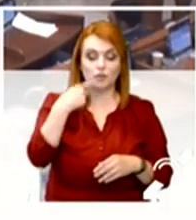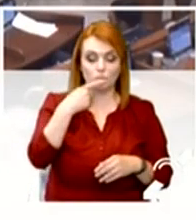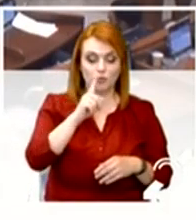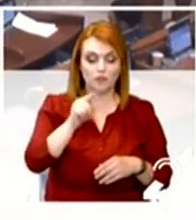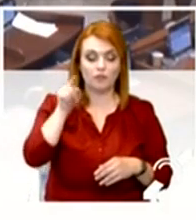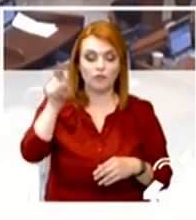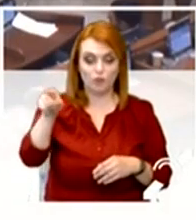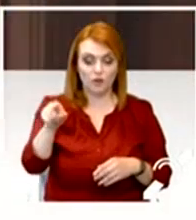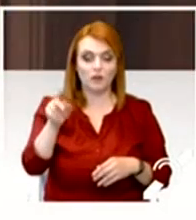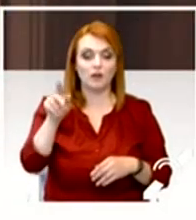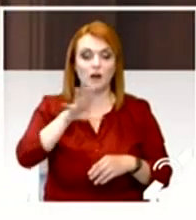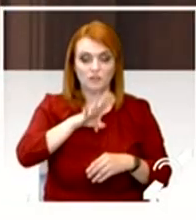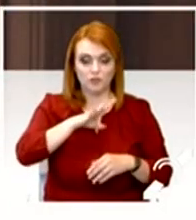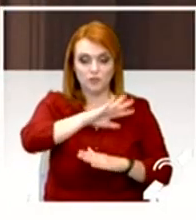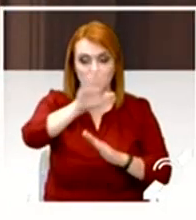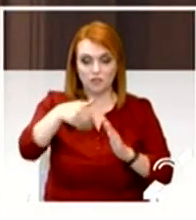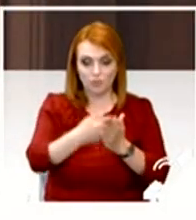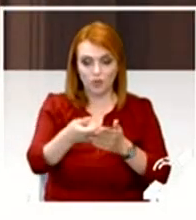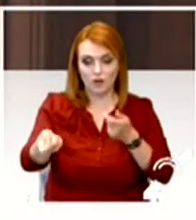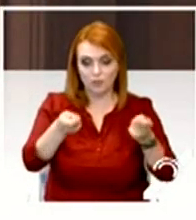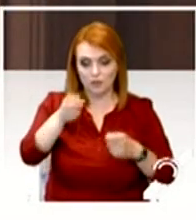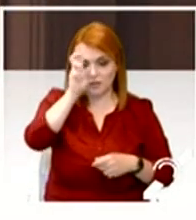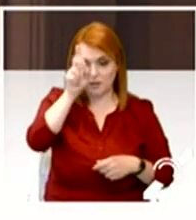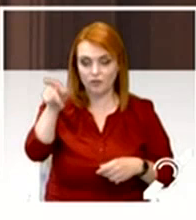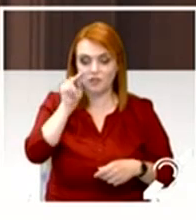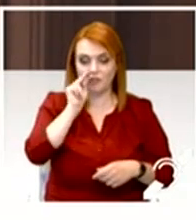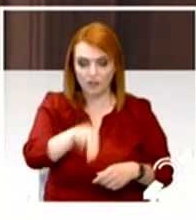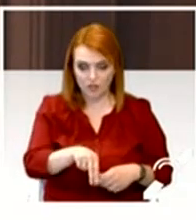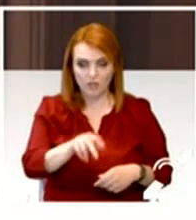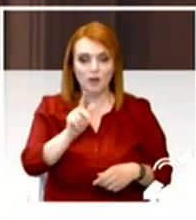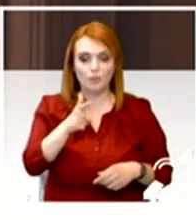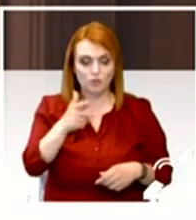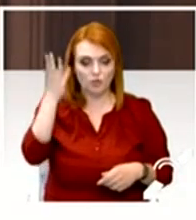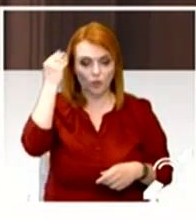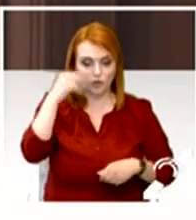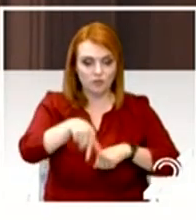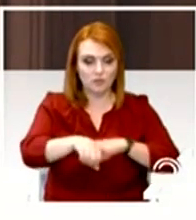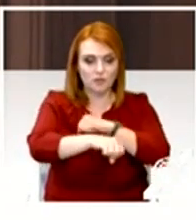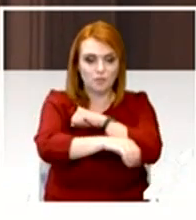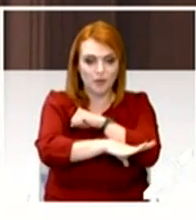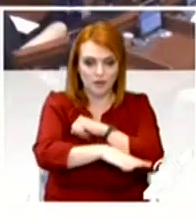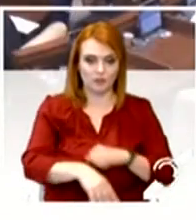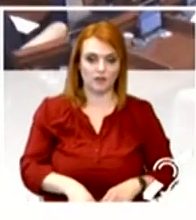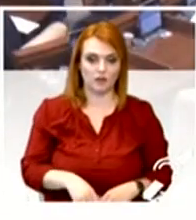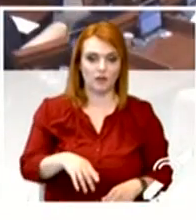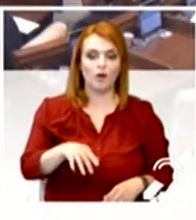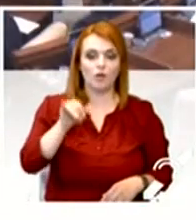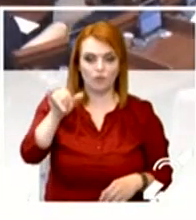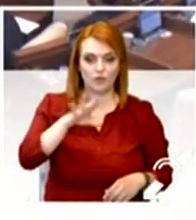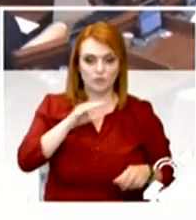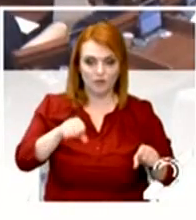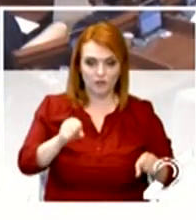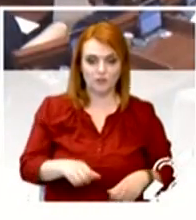putere sunt direct responsabili de faptul că Republica Moldova este în continuare o țară vulnerabilă. Ea a mai spus că actuala